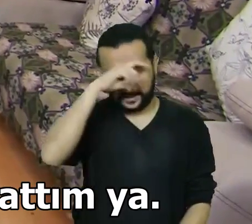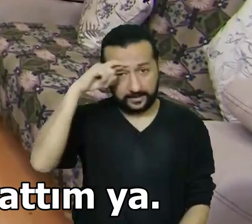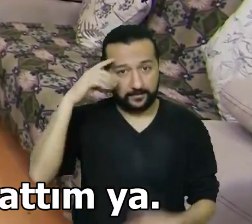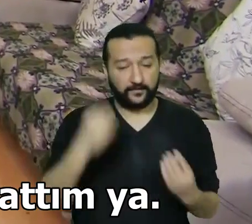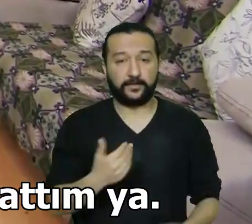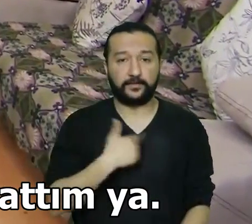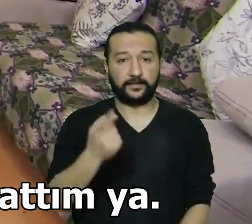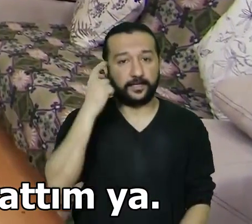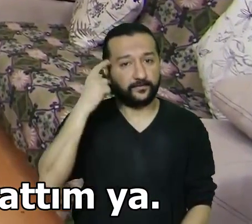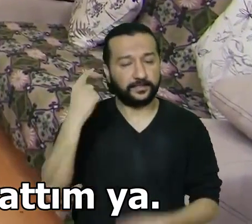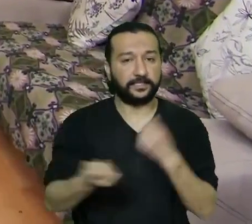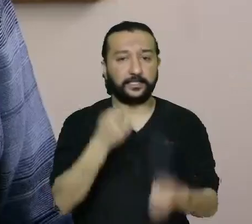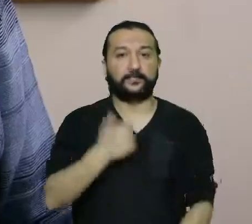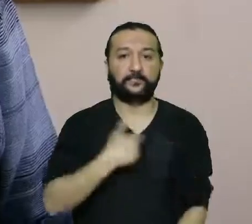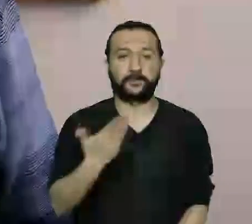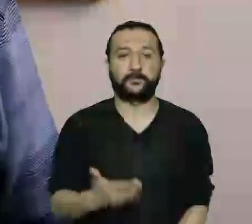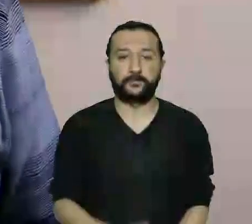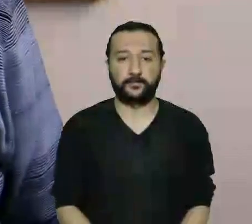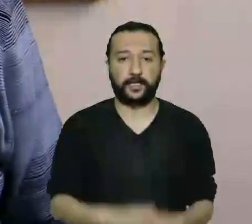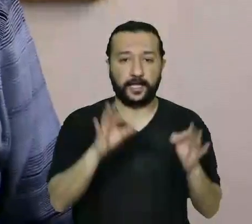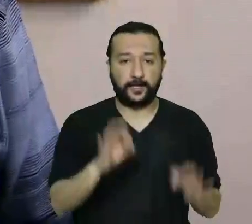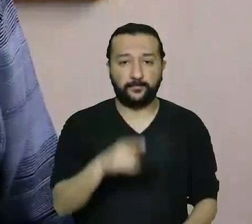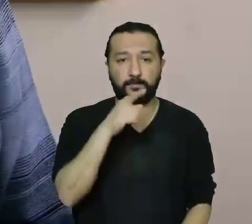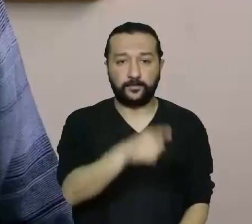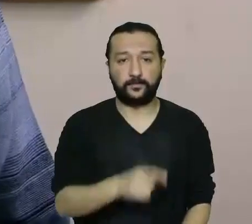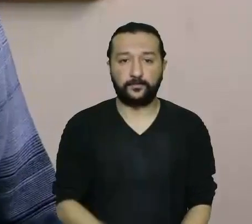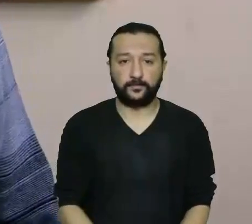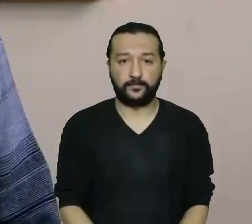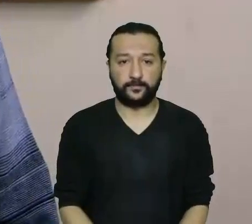emek verdim. Kafayı patlattım ya. Hep o...